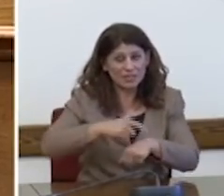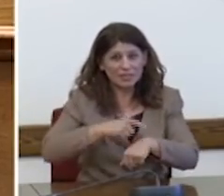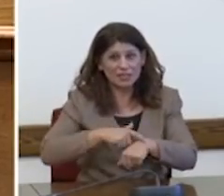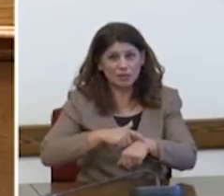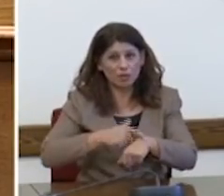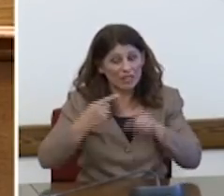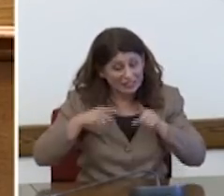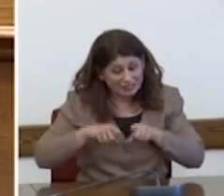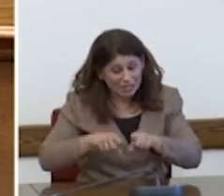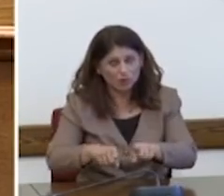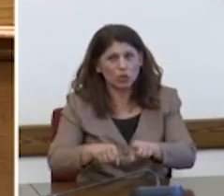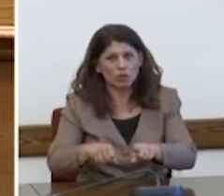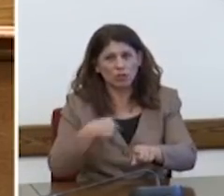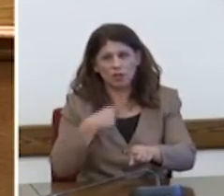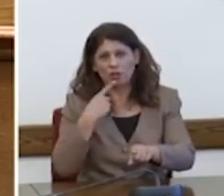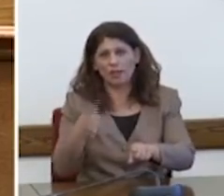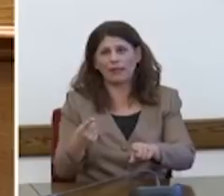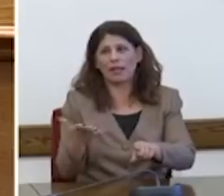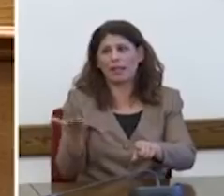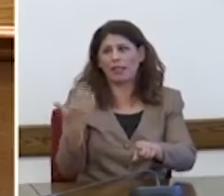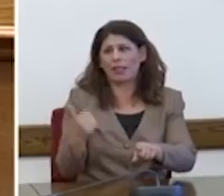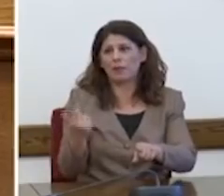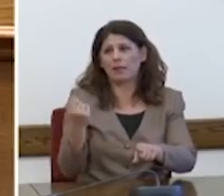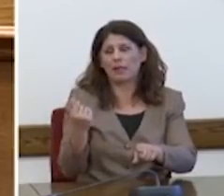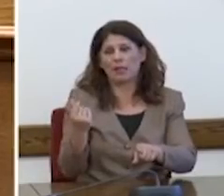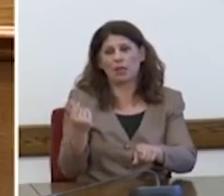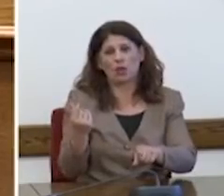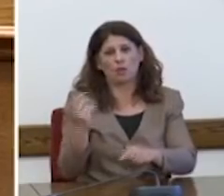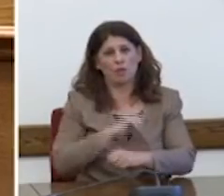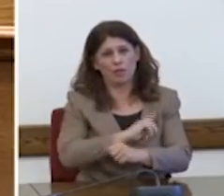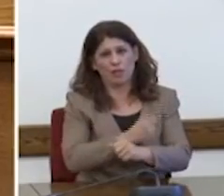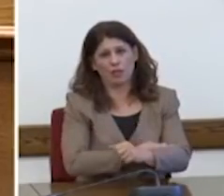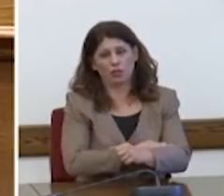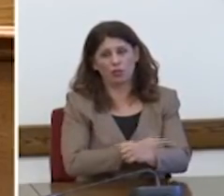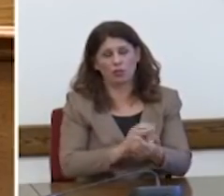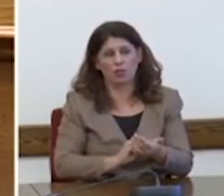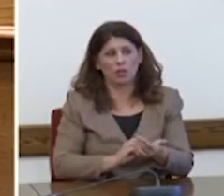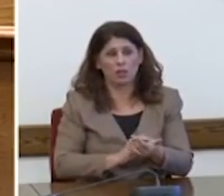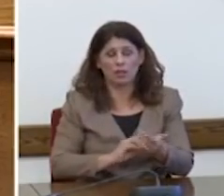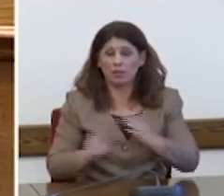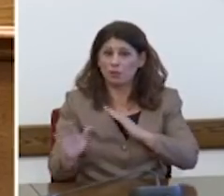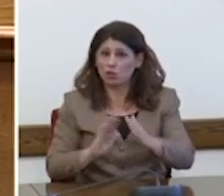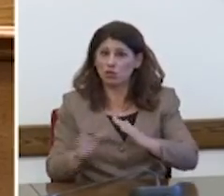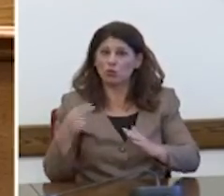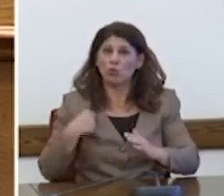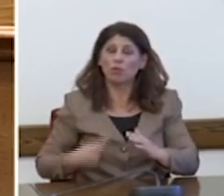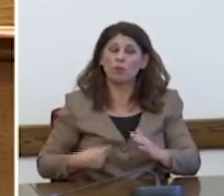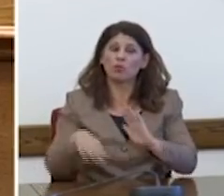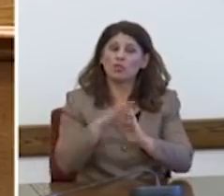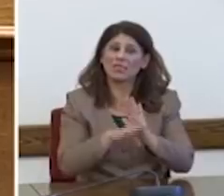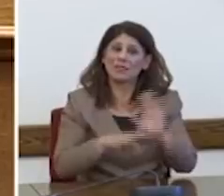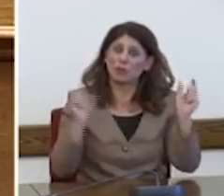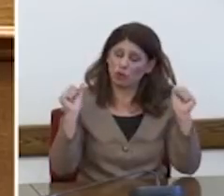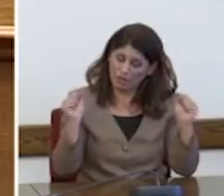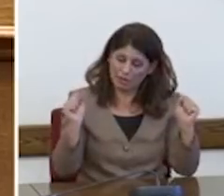ώρα ισχυρίζεστε πως δεν υπάρχει οικονομική δυνατότητα για τη θωράκιση του δημόσιου συστήματος υγείας, για